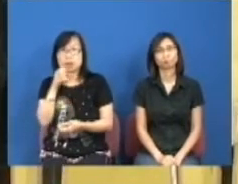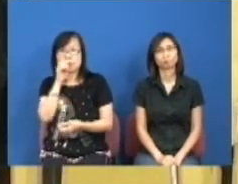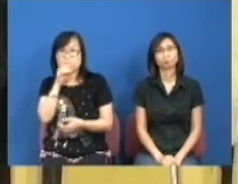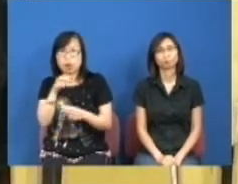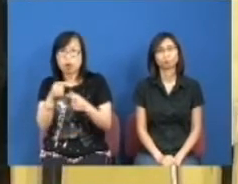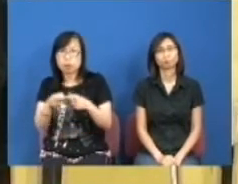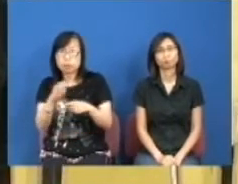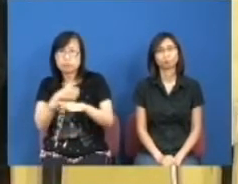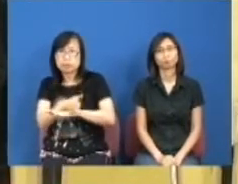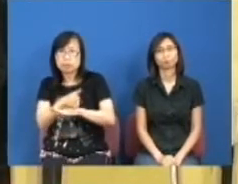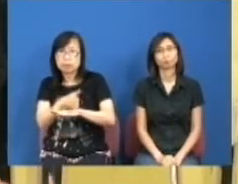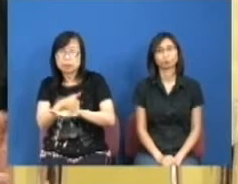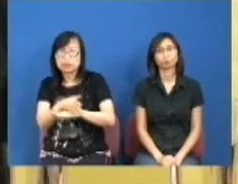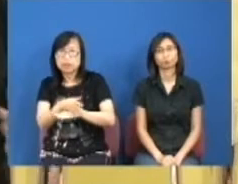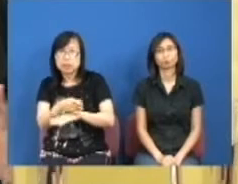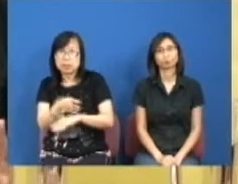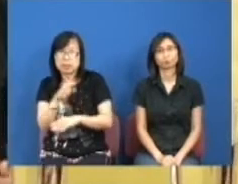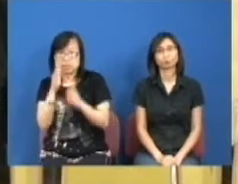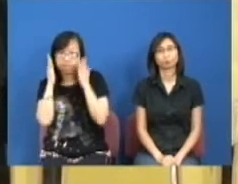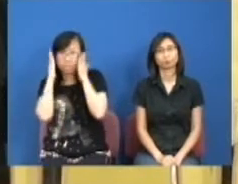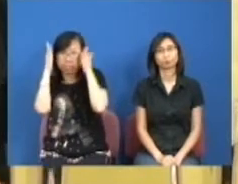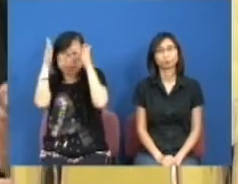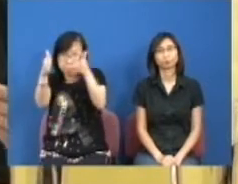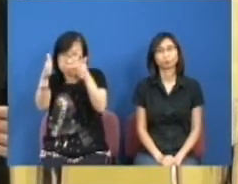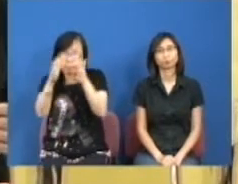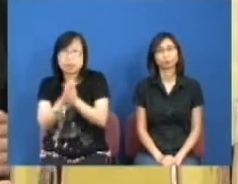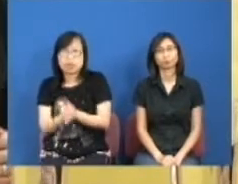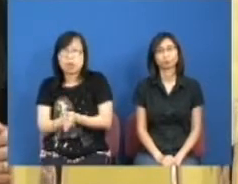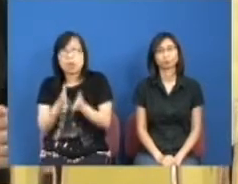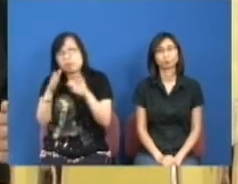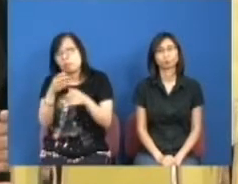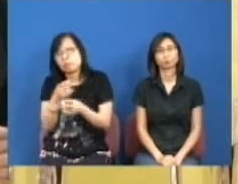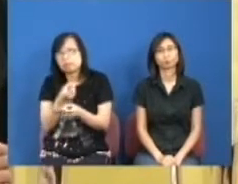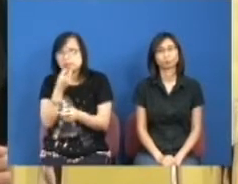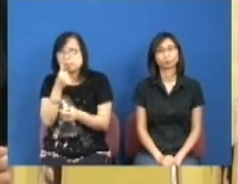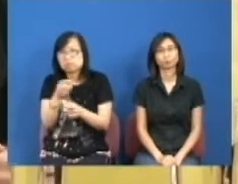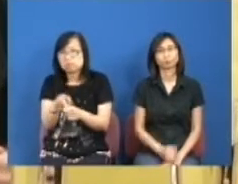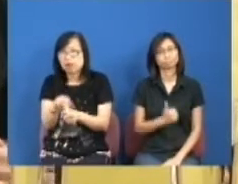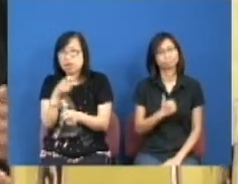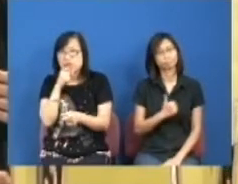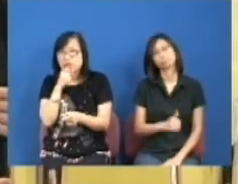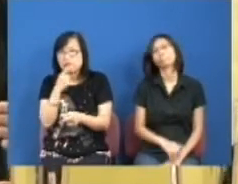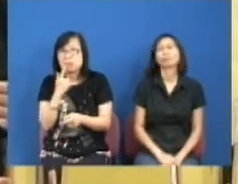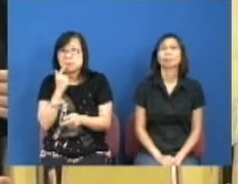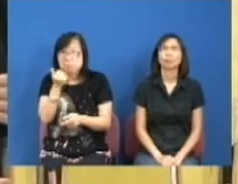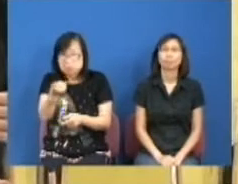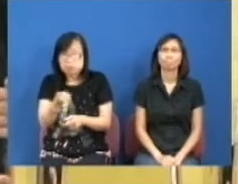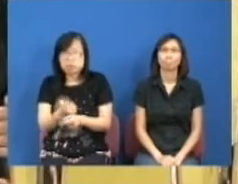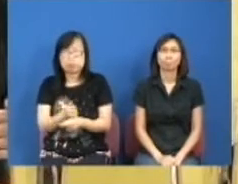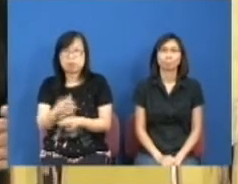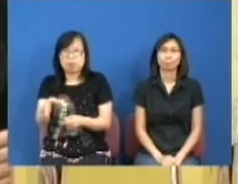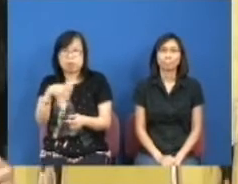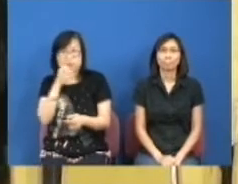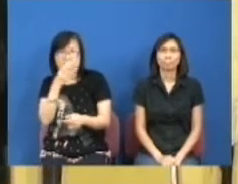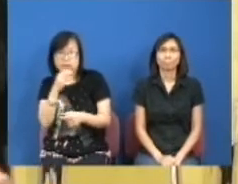民社會只係向前。或者是向一些實際利益那方面去看，那香港社會裡面也